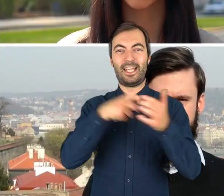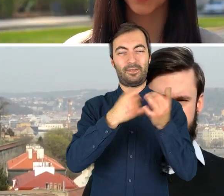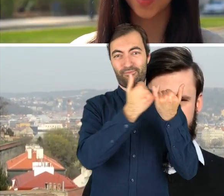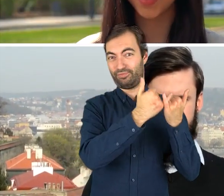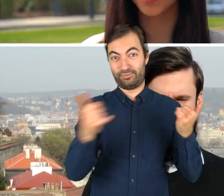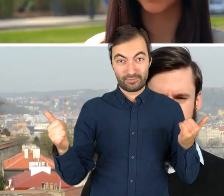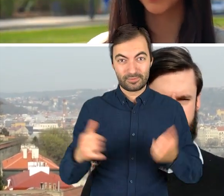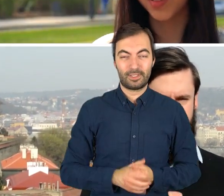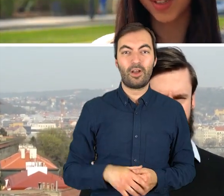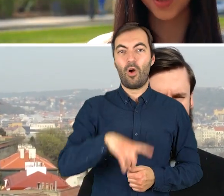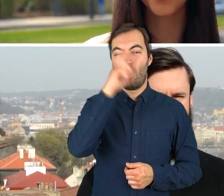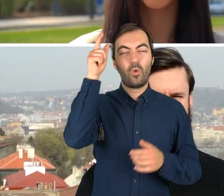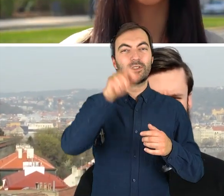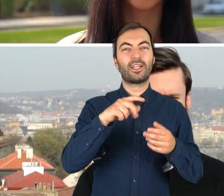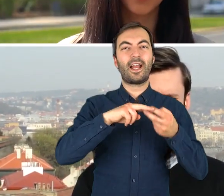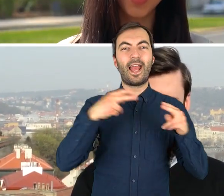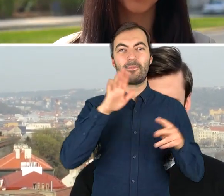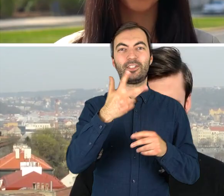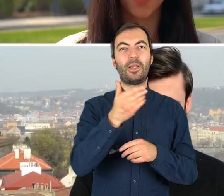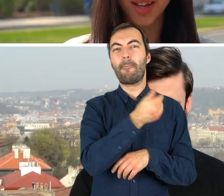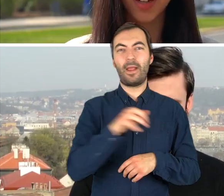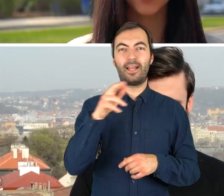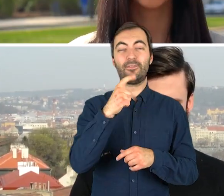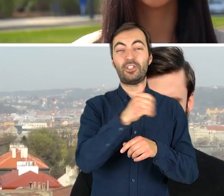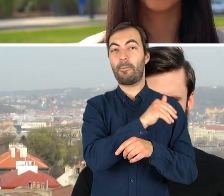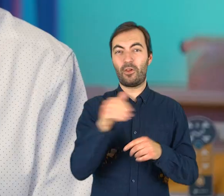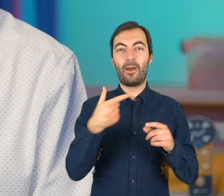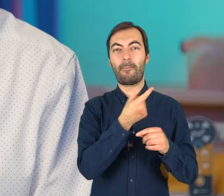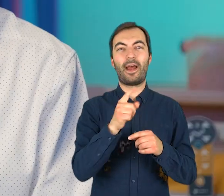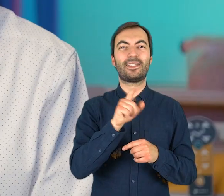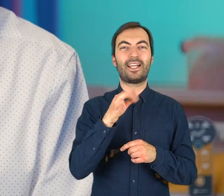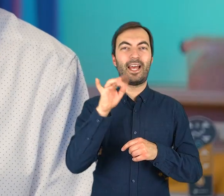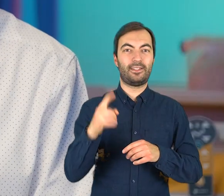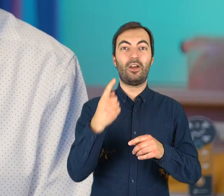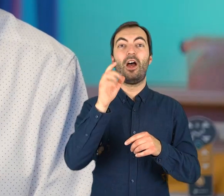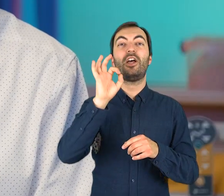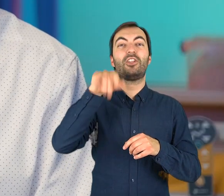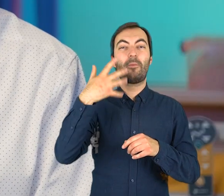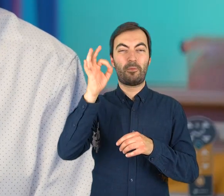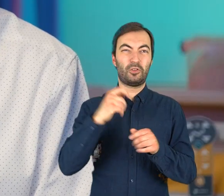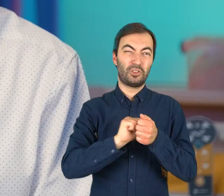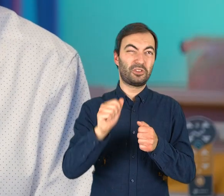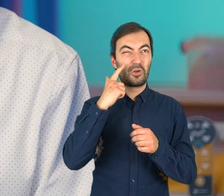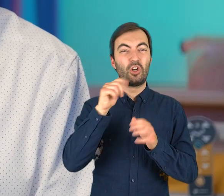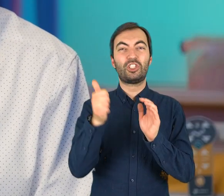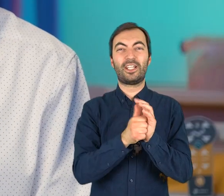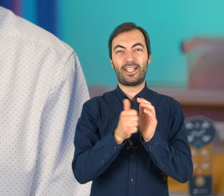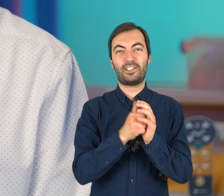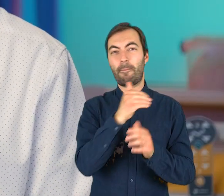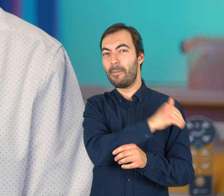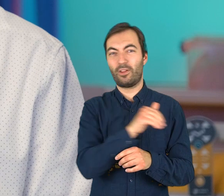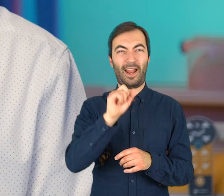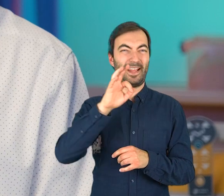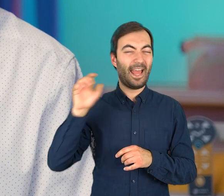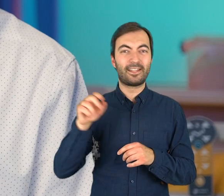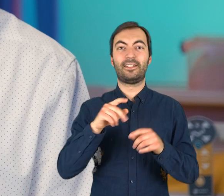różniących nas cech. Ludzki genom składa się z 3 200 milionów par zasad. 0,5% z tego to 16 milionów liter, a